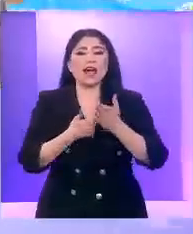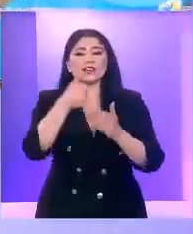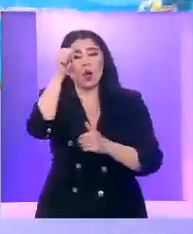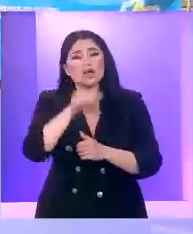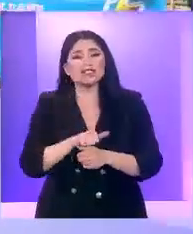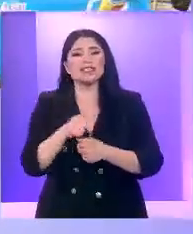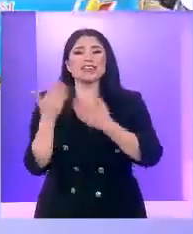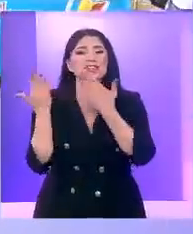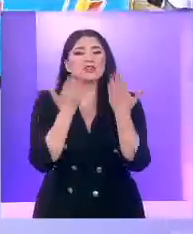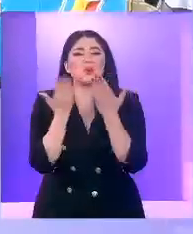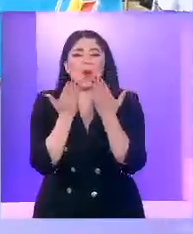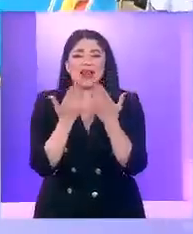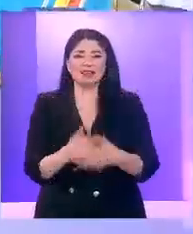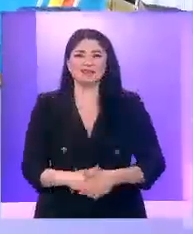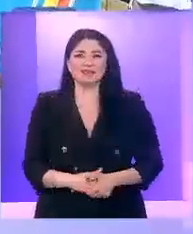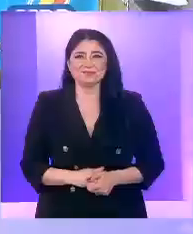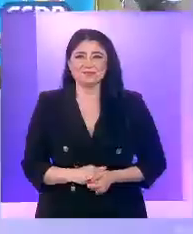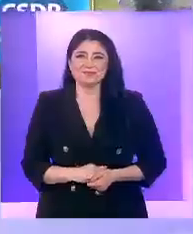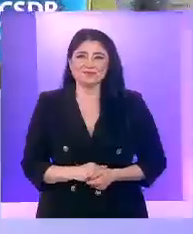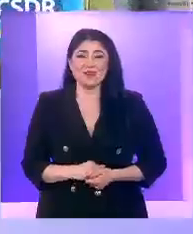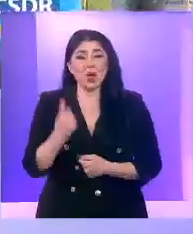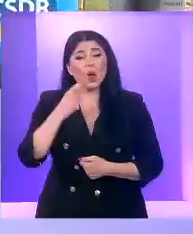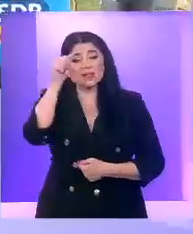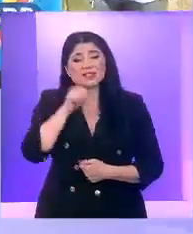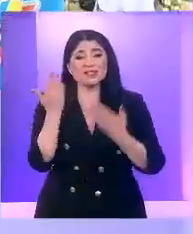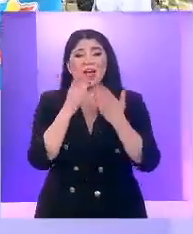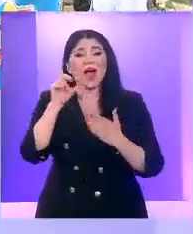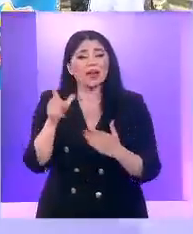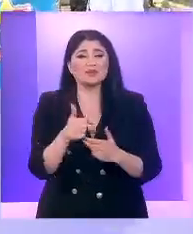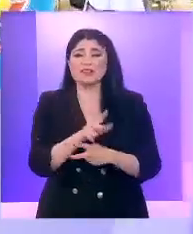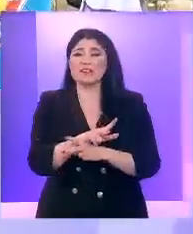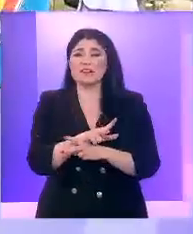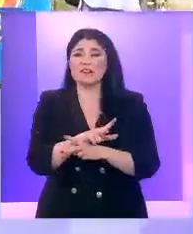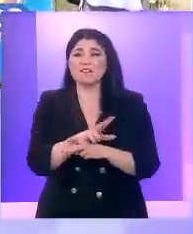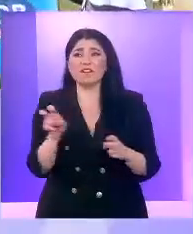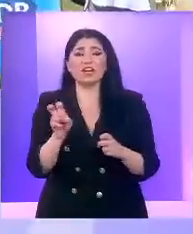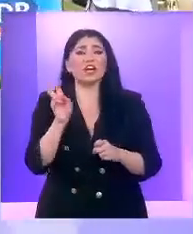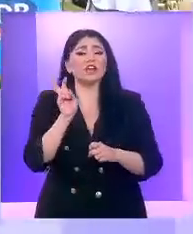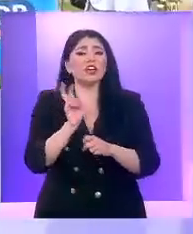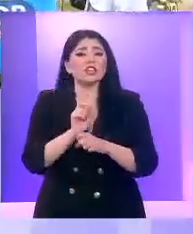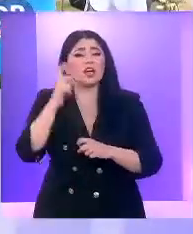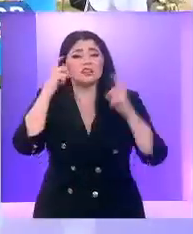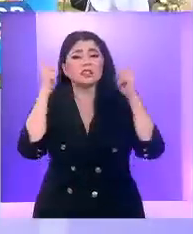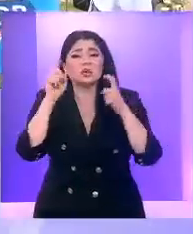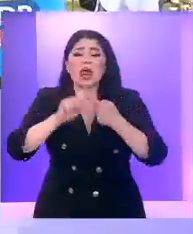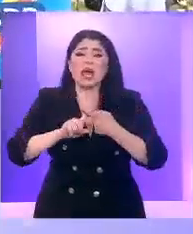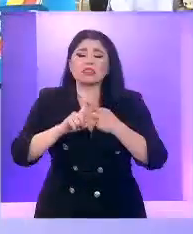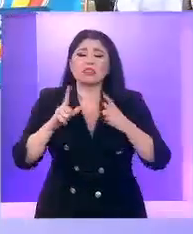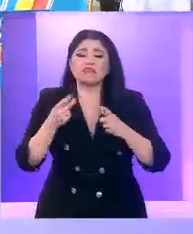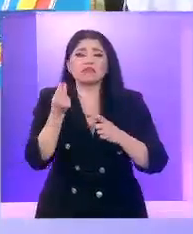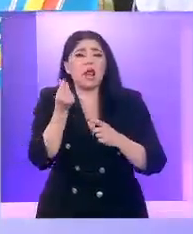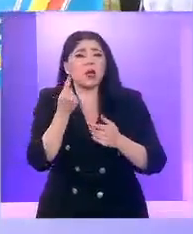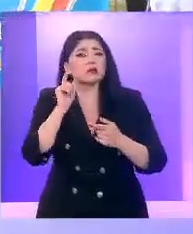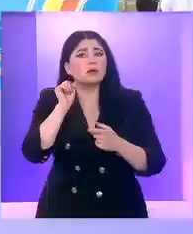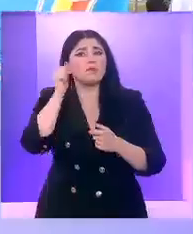de școală? O zi de școală ar trebui în primul rând să fie fără stresul și fără grijă zilei de mâine, ca trebuie să ne uităm